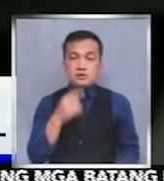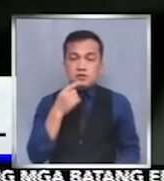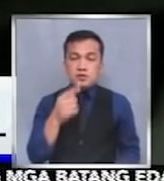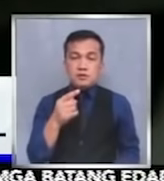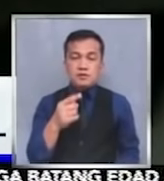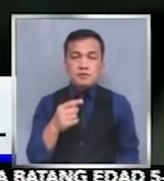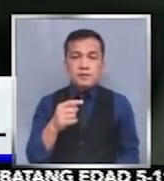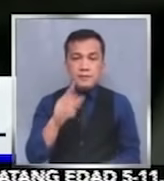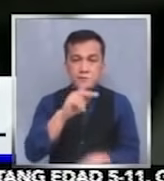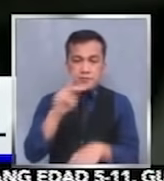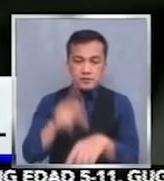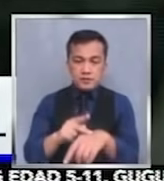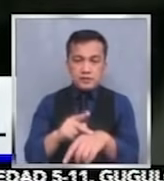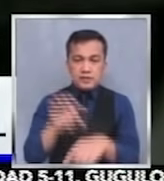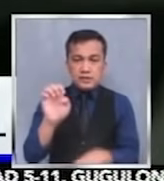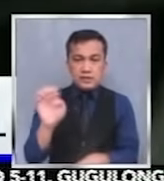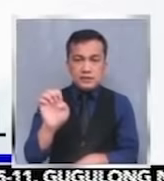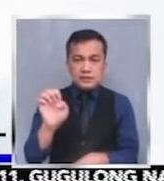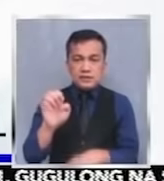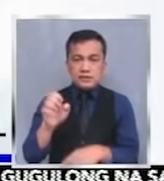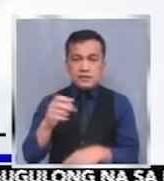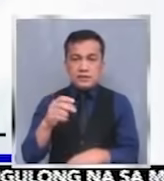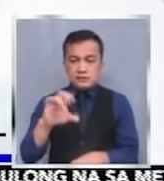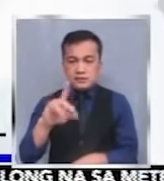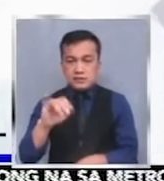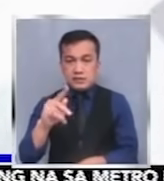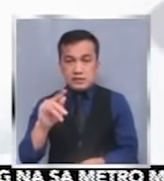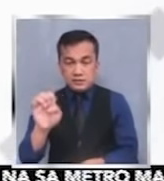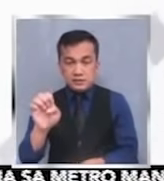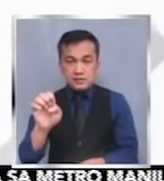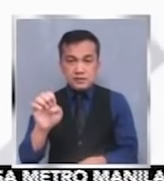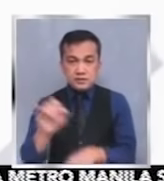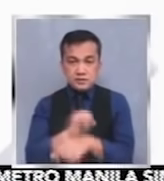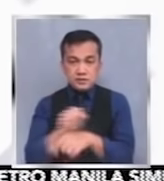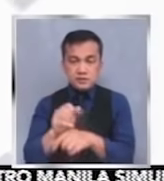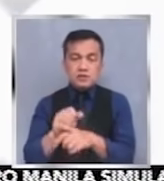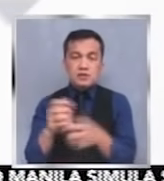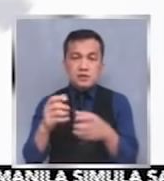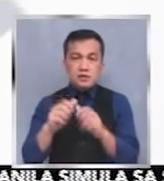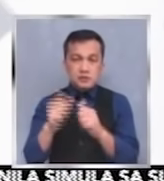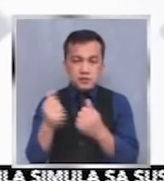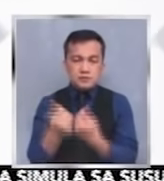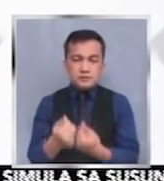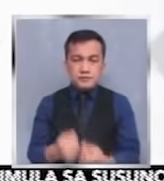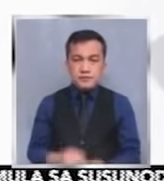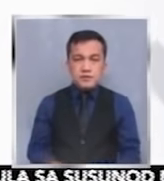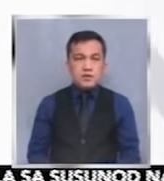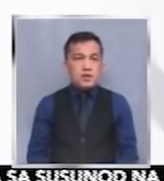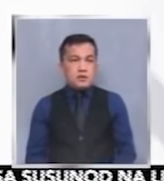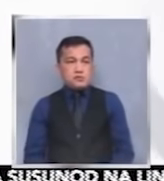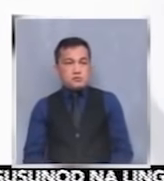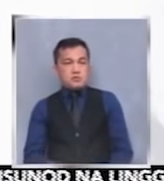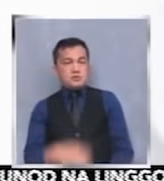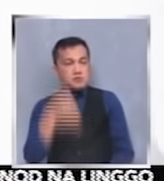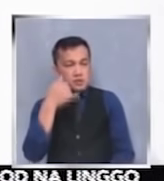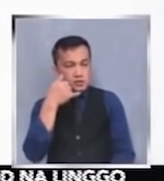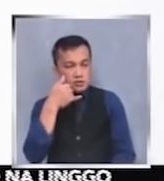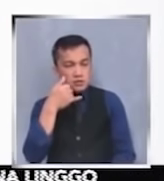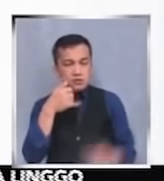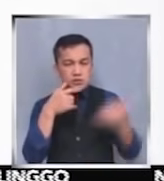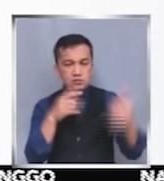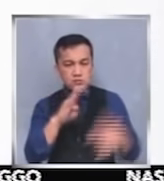Philippine E-Cigarette Industry Association. Ito nga pong bill na to pag napirmahan at naging